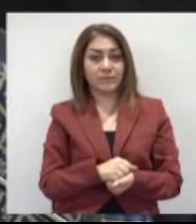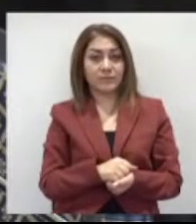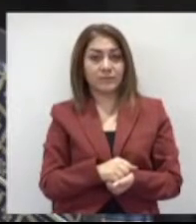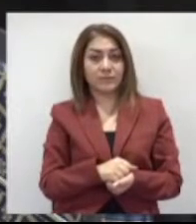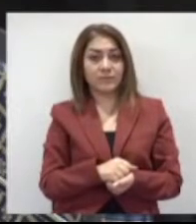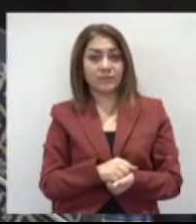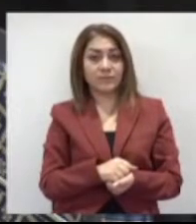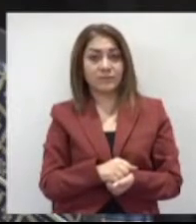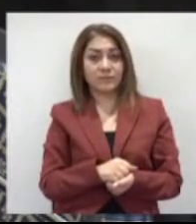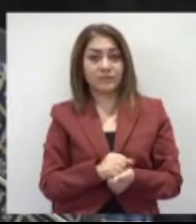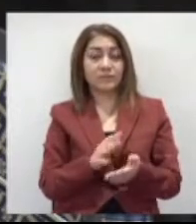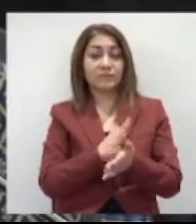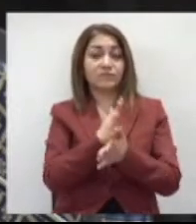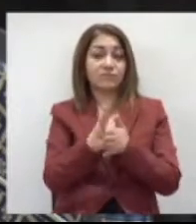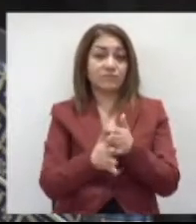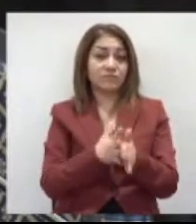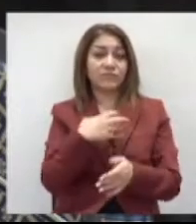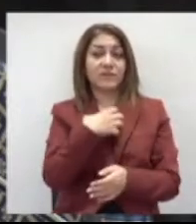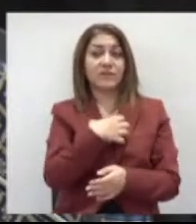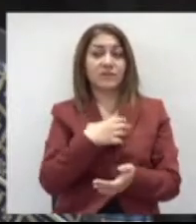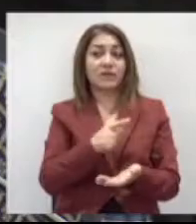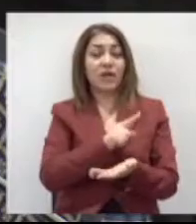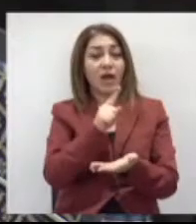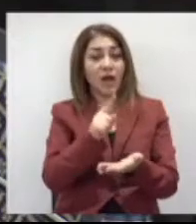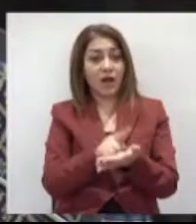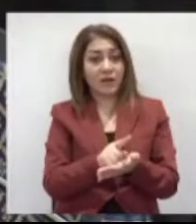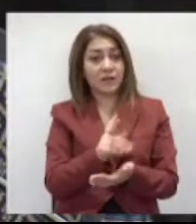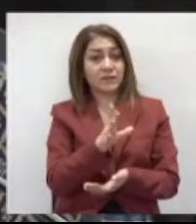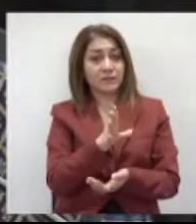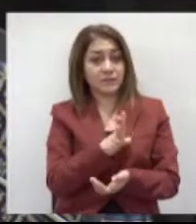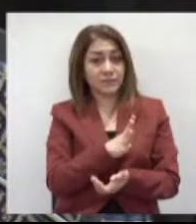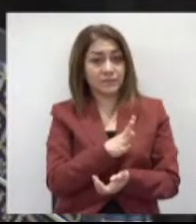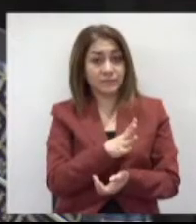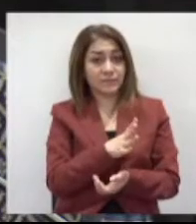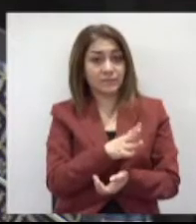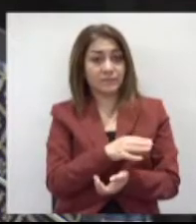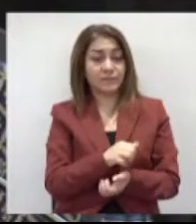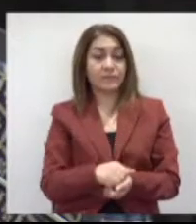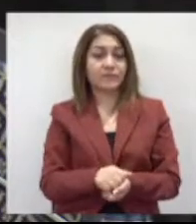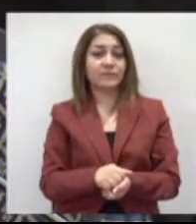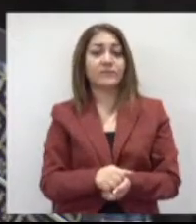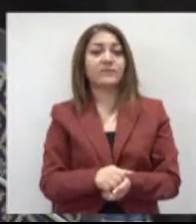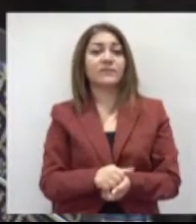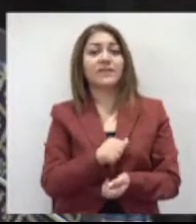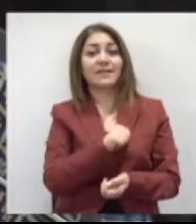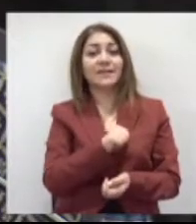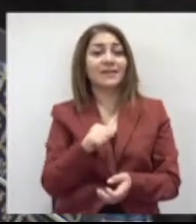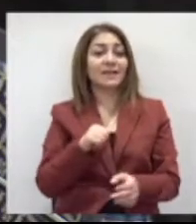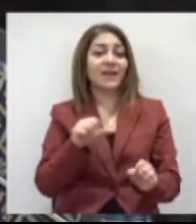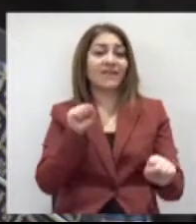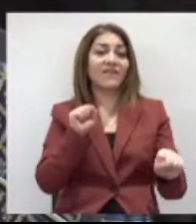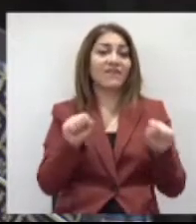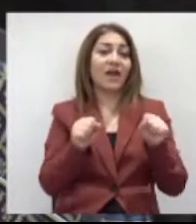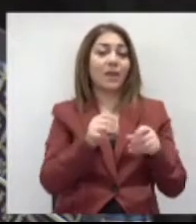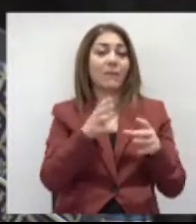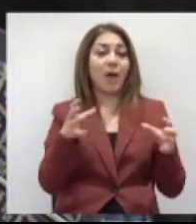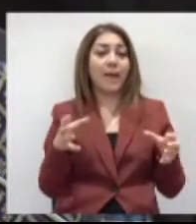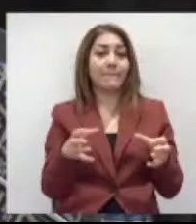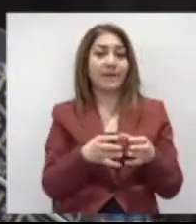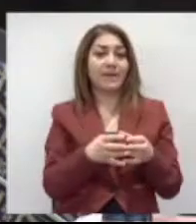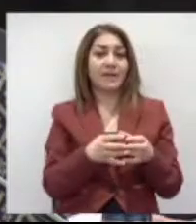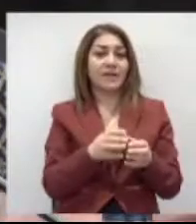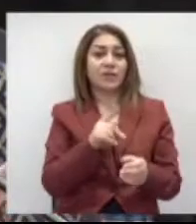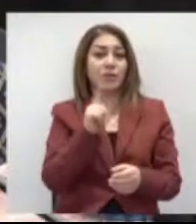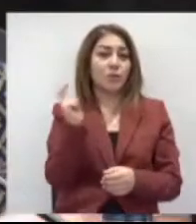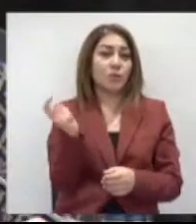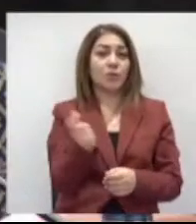այստեղ բարձրաձայնված կարևոր հարցերից էր երևի թե նաև այն, որ ինքնաբար մարմինների որոշակի թվարկում